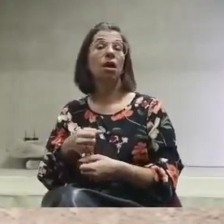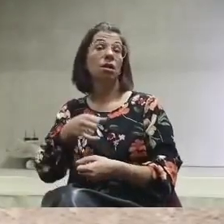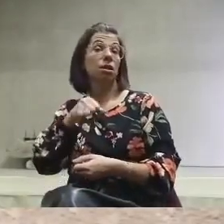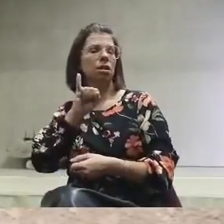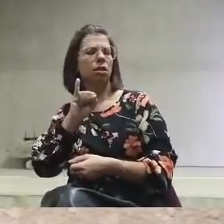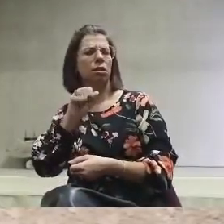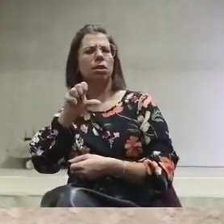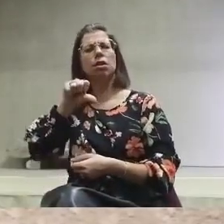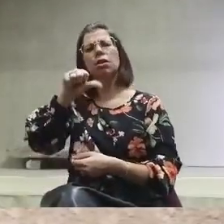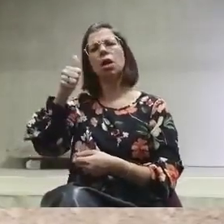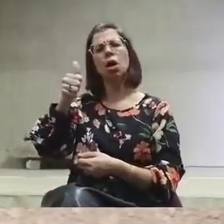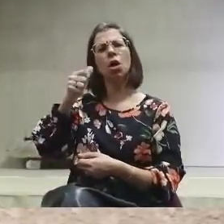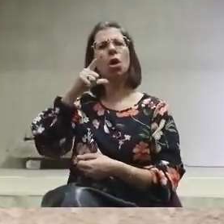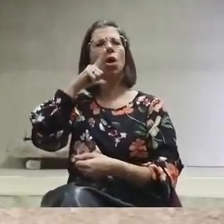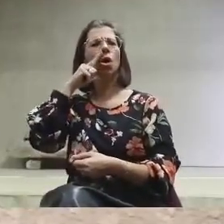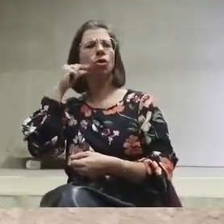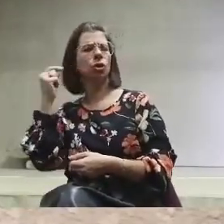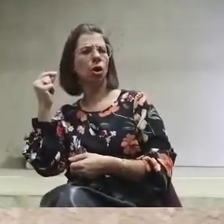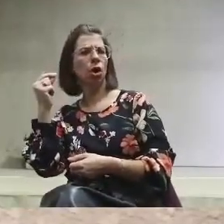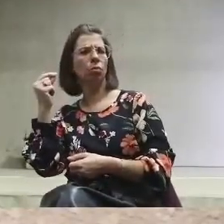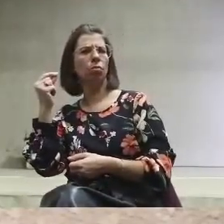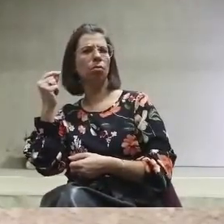et puis il se repent,